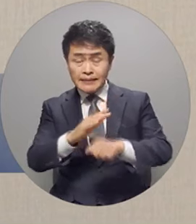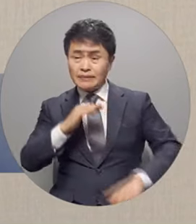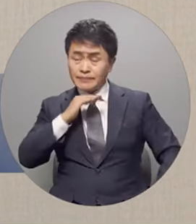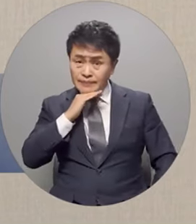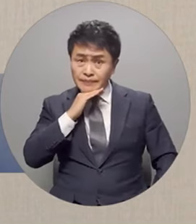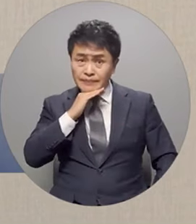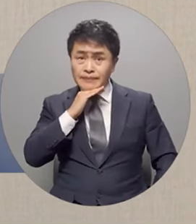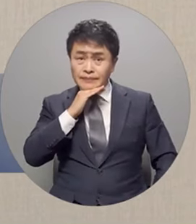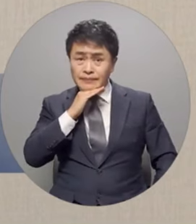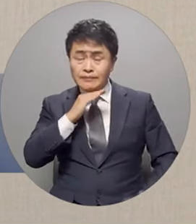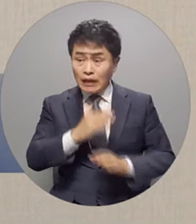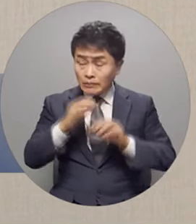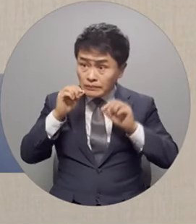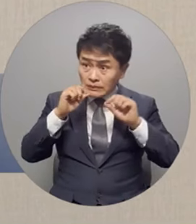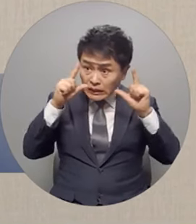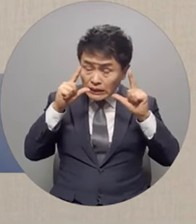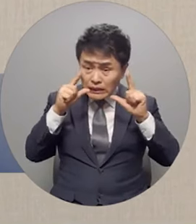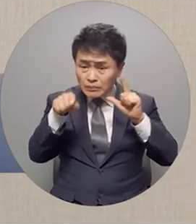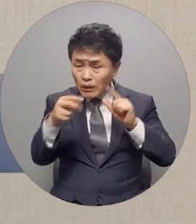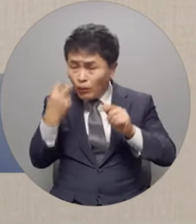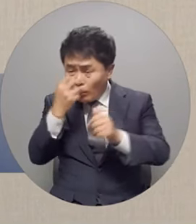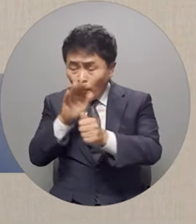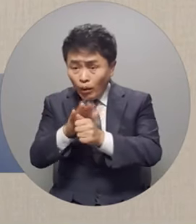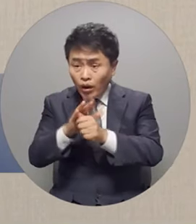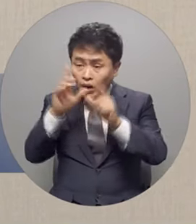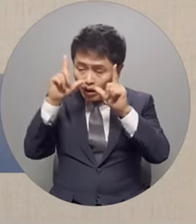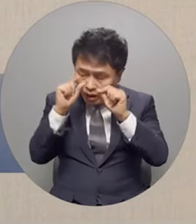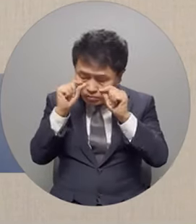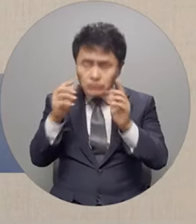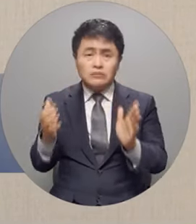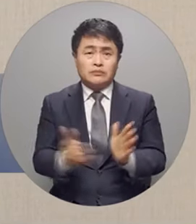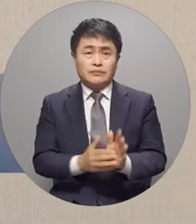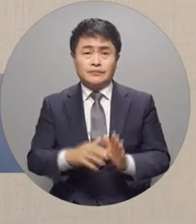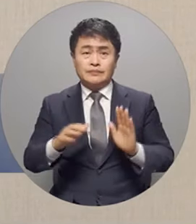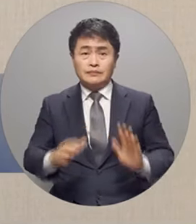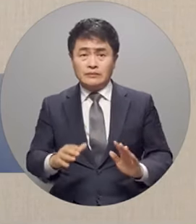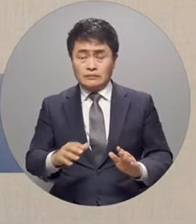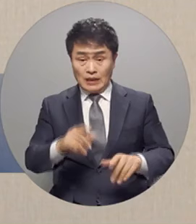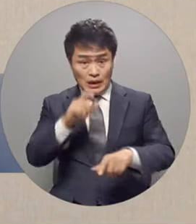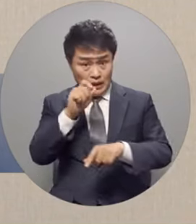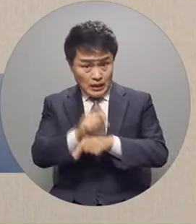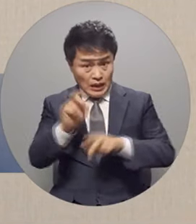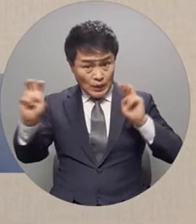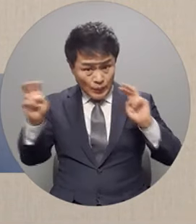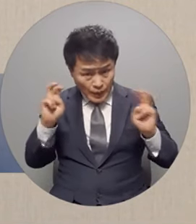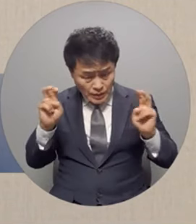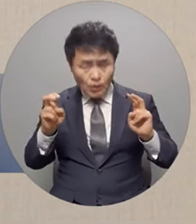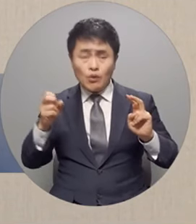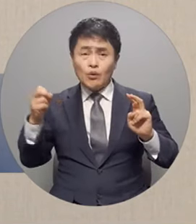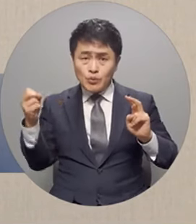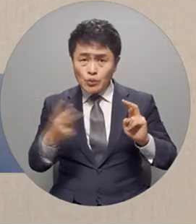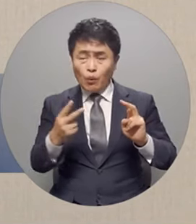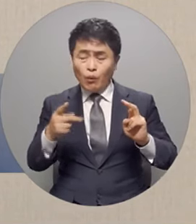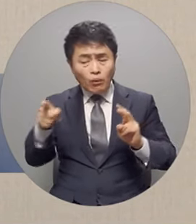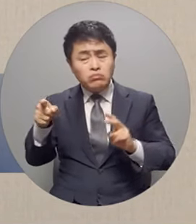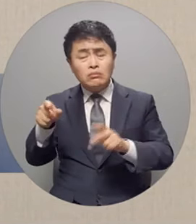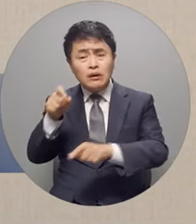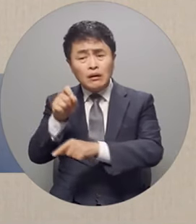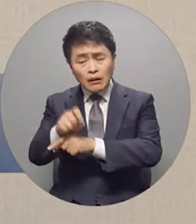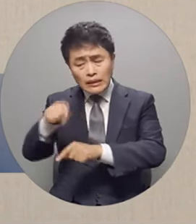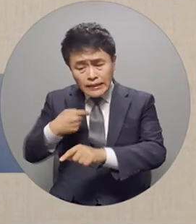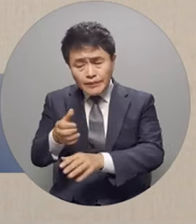저는 이제 눈 뜨면 케어 시작 눈 감으면 케어 끝입니다 소위 말해 회사원 이라든가 어디 매어 있는